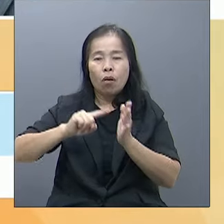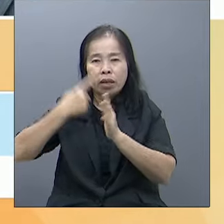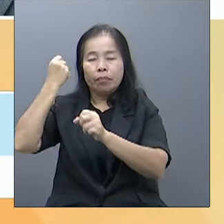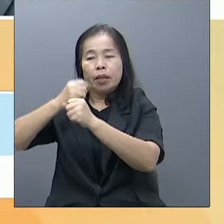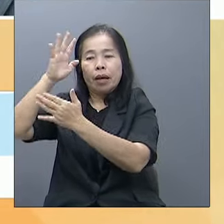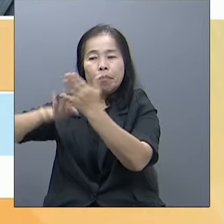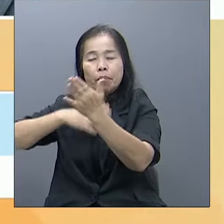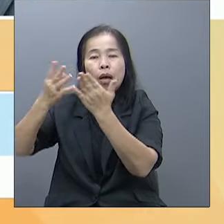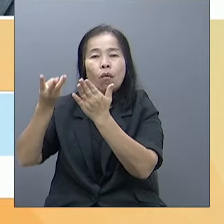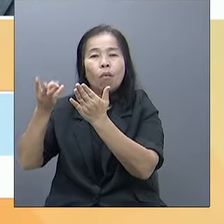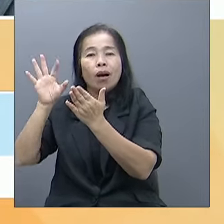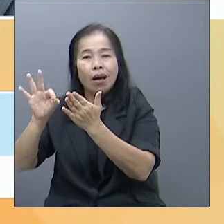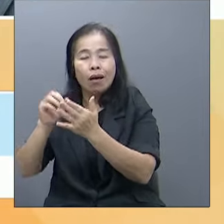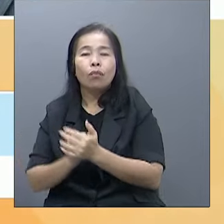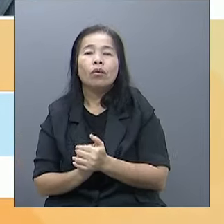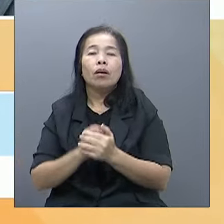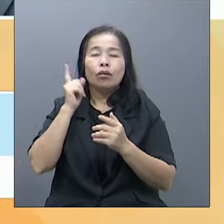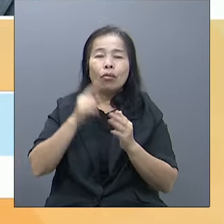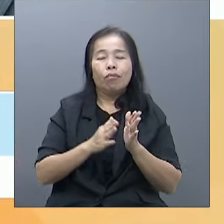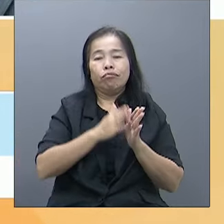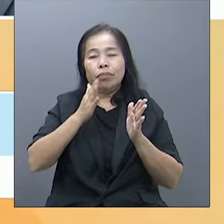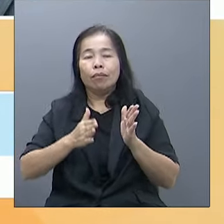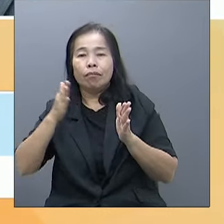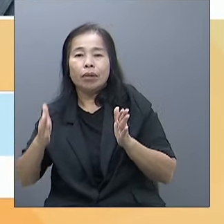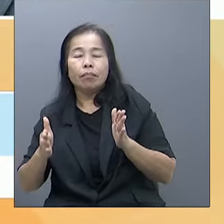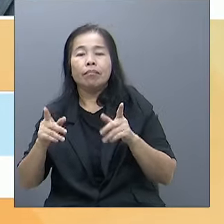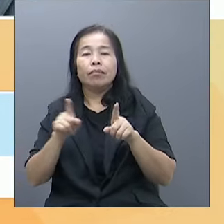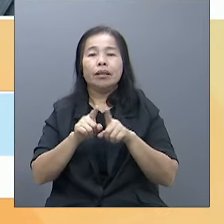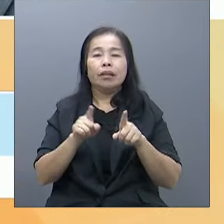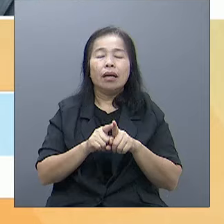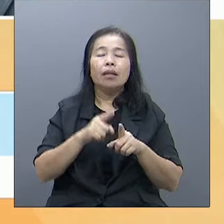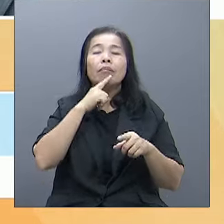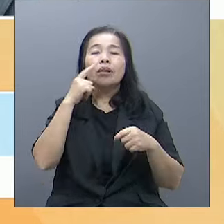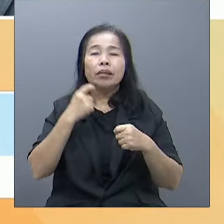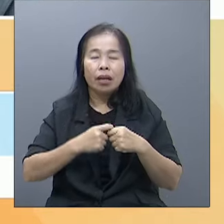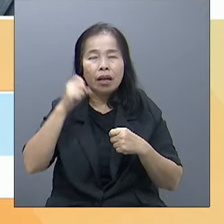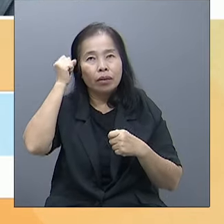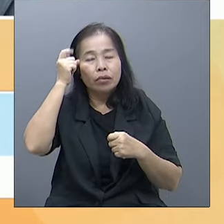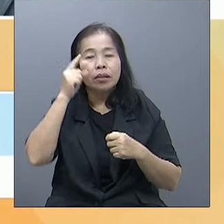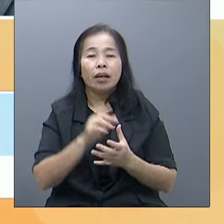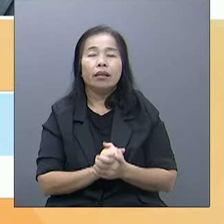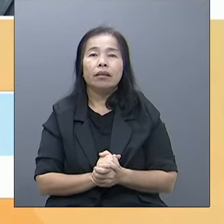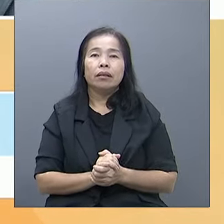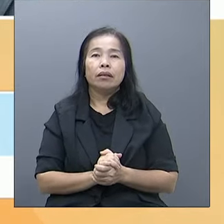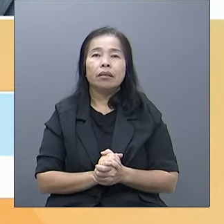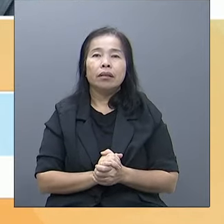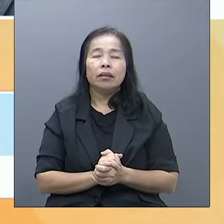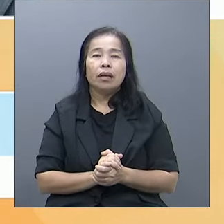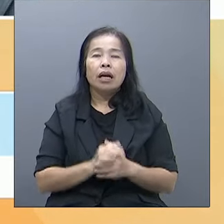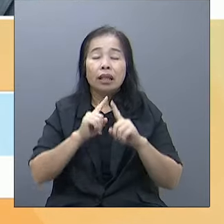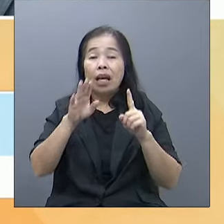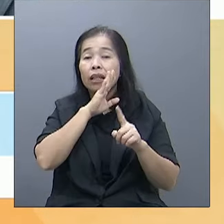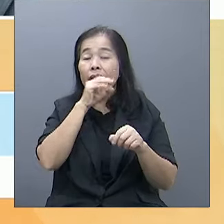ของปี67 ค่ะ อย่างนี้เป็นต้น ค่ะ นะครับมันก็จะลำบากนะครับแต่ว่าถ้าทำได้นี่ดีมาก ค